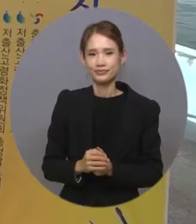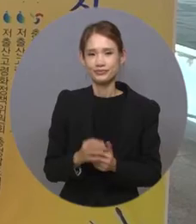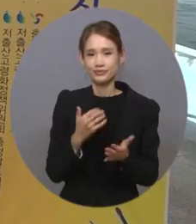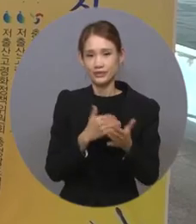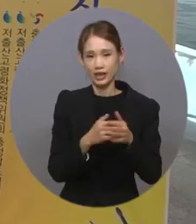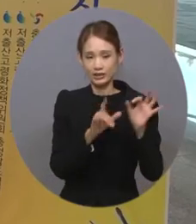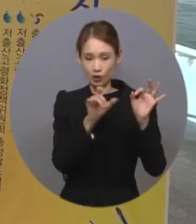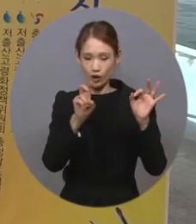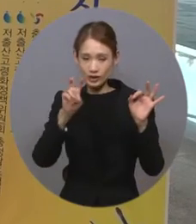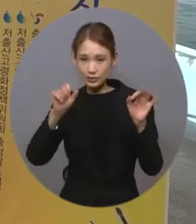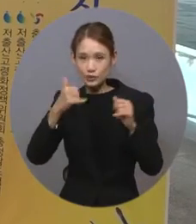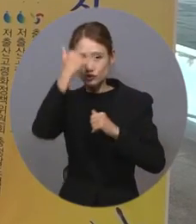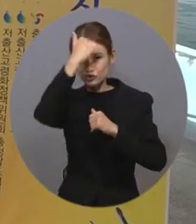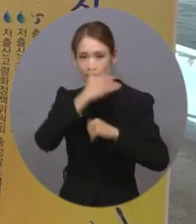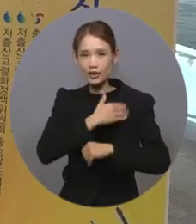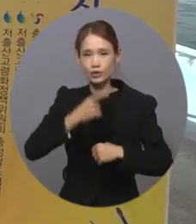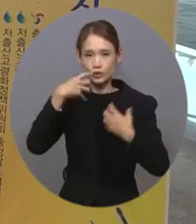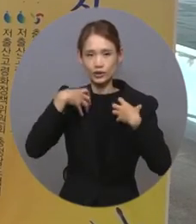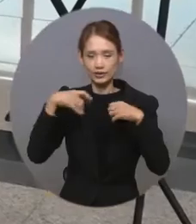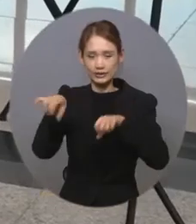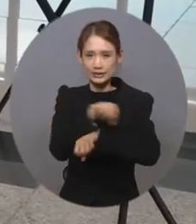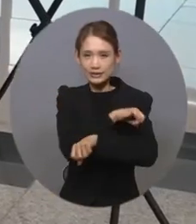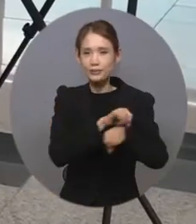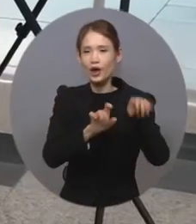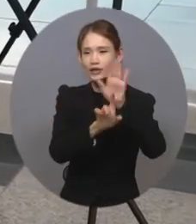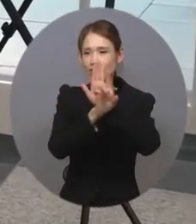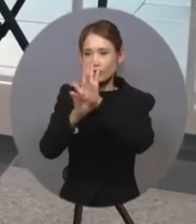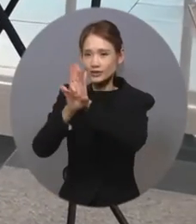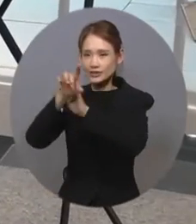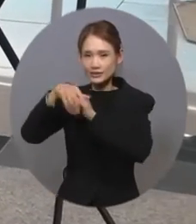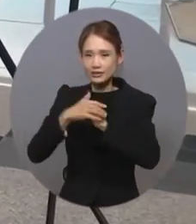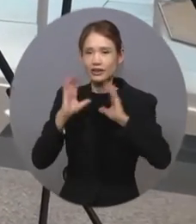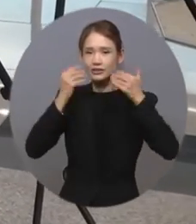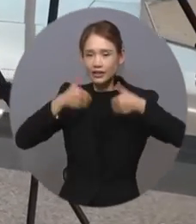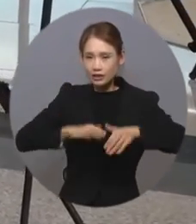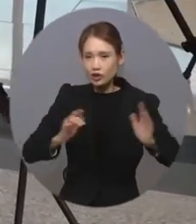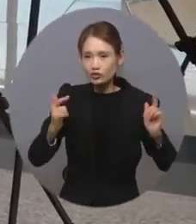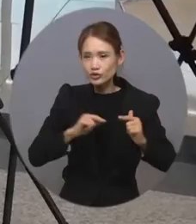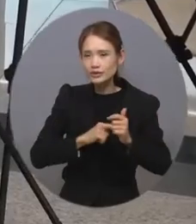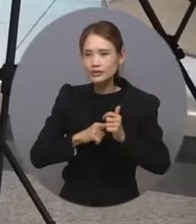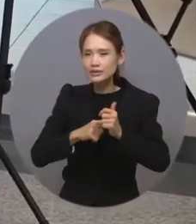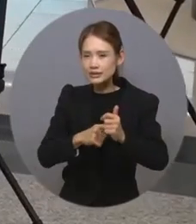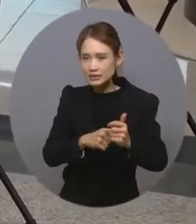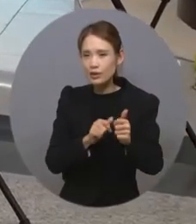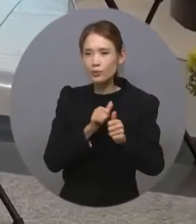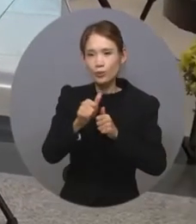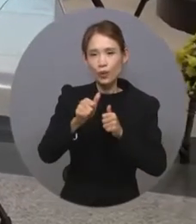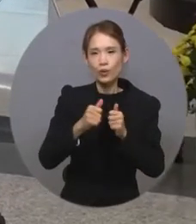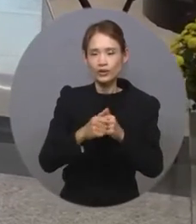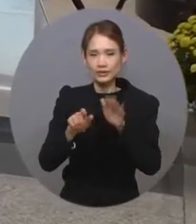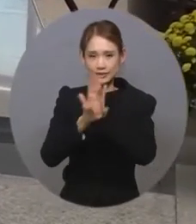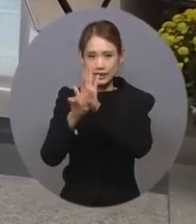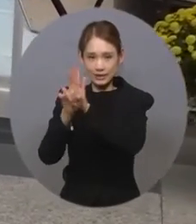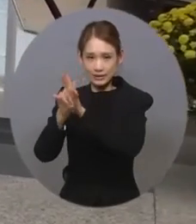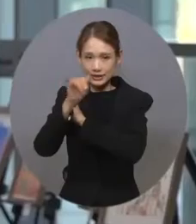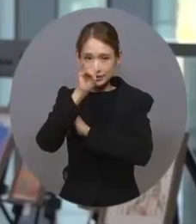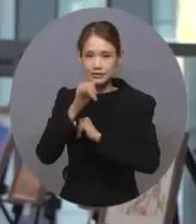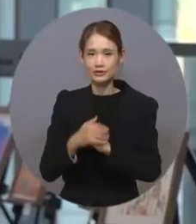25일 충남도청 특별전시실에서 저출산 극복 미술대회 시상식 및 작품 전시회가